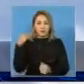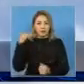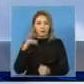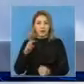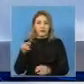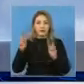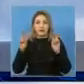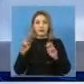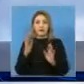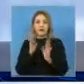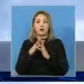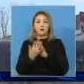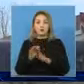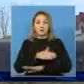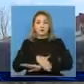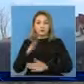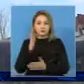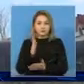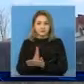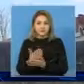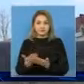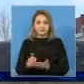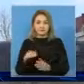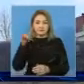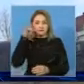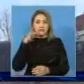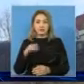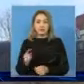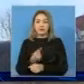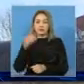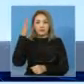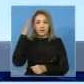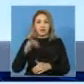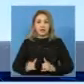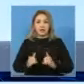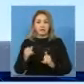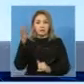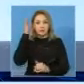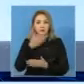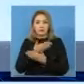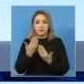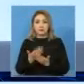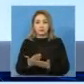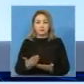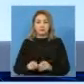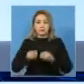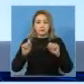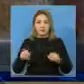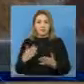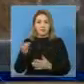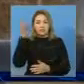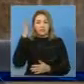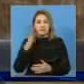Абай атындағы ауыл көше бұрыннан бар, бірақ осы уақытқа дейін Қазақтың бас ақынына арналған мүсін орнатылмапты. Кешегі ашылған